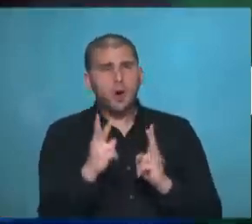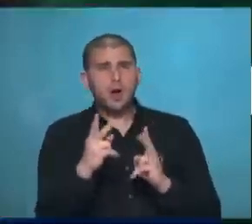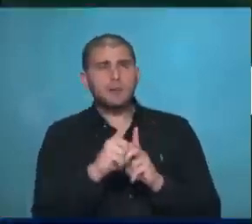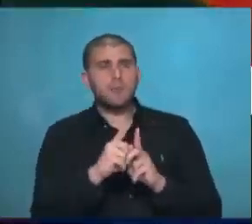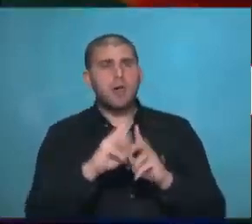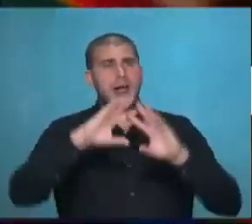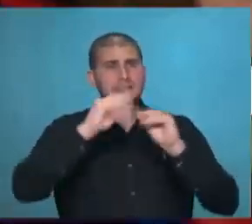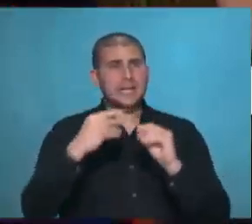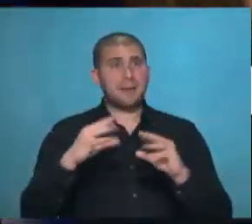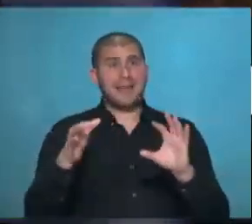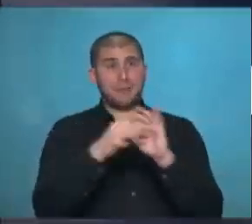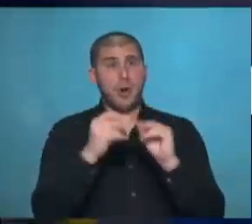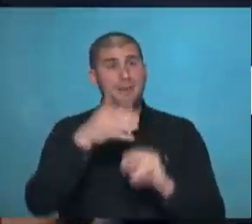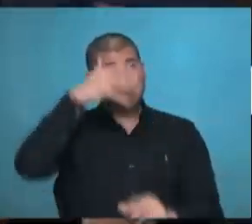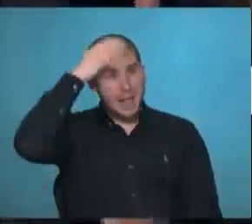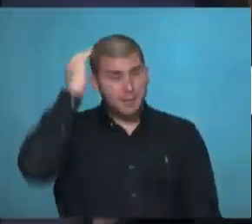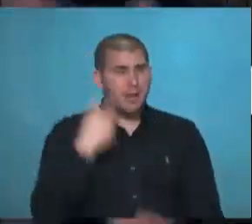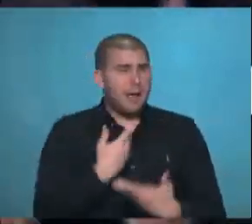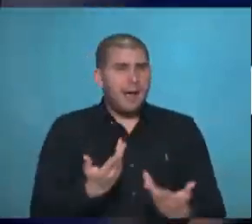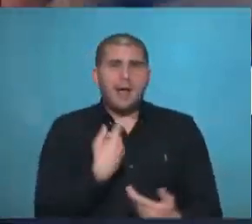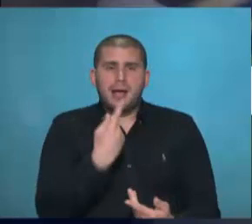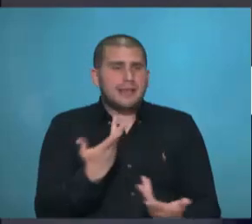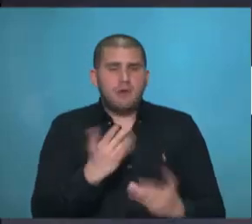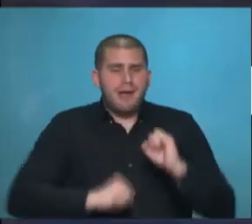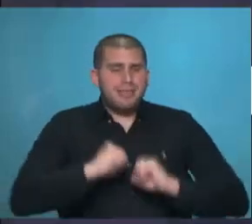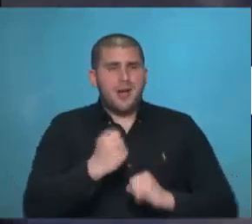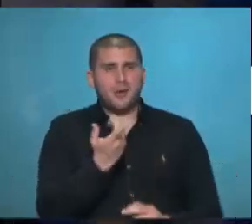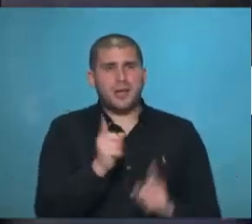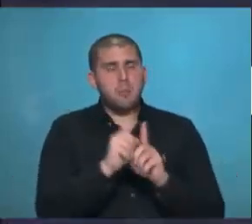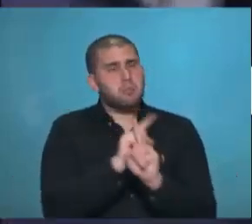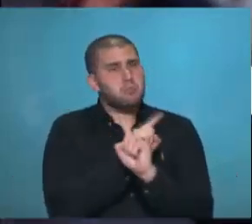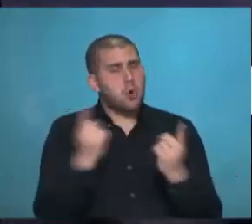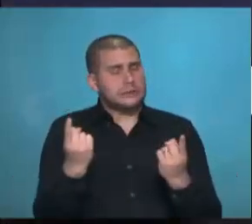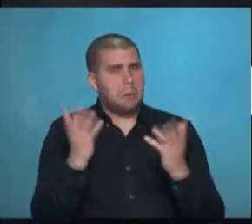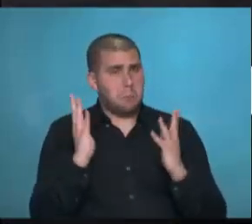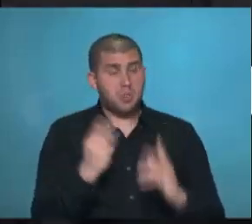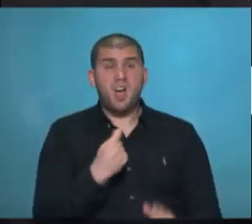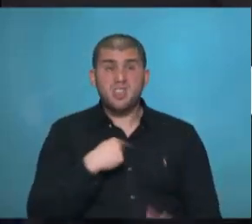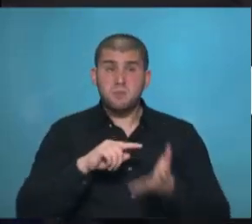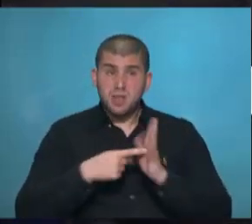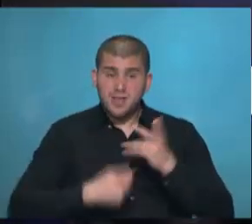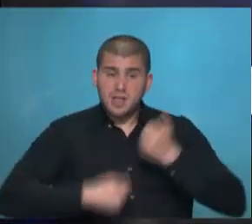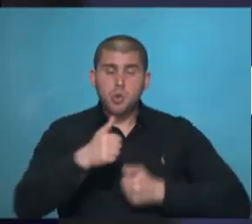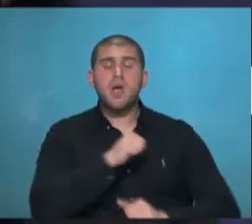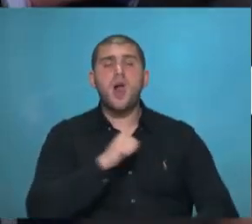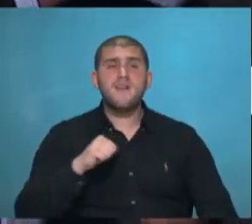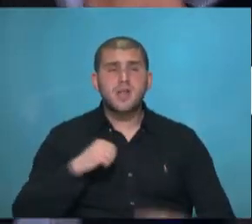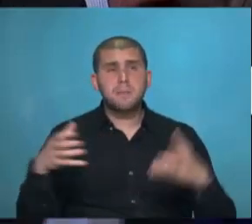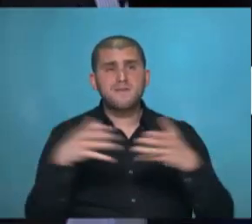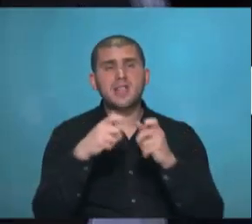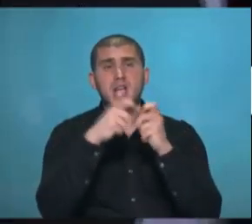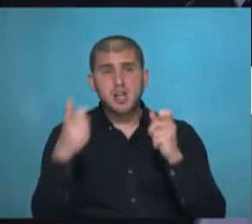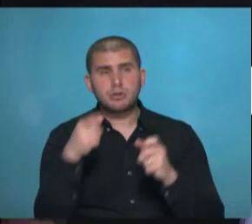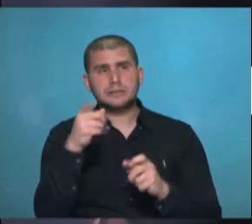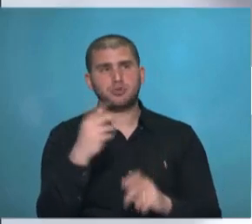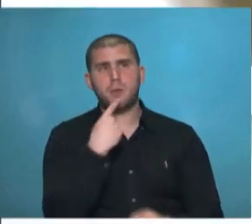החיבור עם יאיר לפיד. אין לי מילה אחרת לכנות התנהגות זו, אלא מוזרה והזויה. אני מתכוונת לרוץ לבד במפלגת גשר, אלה הדברים